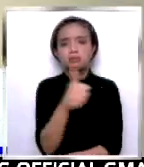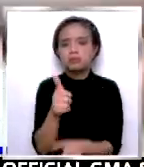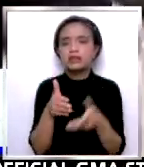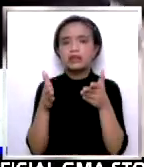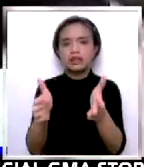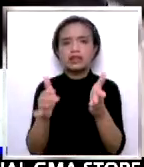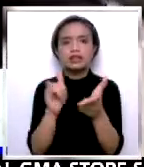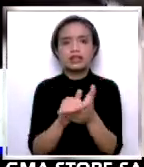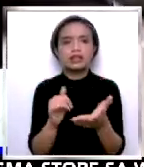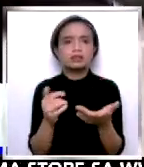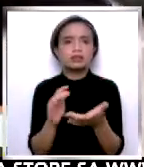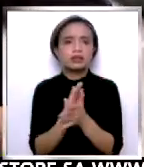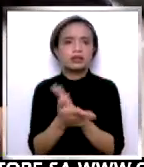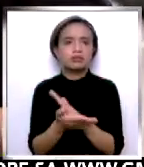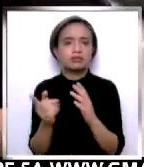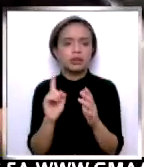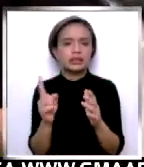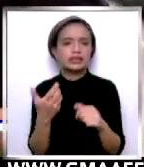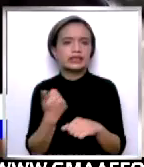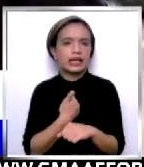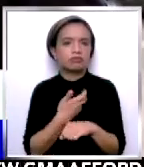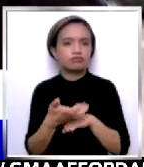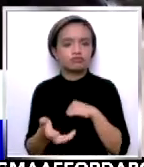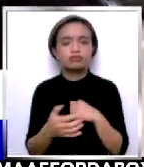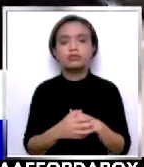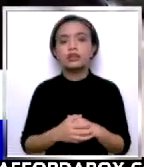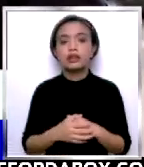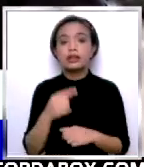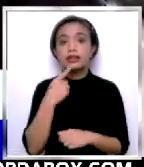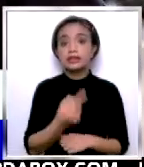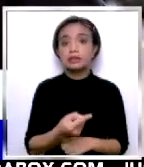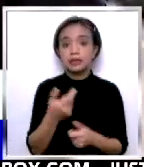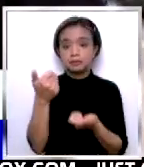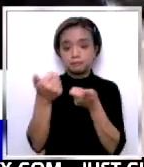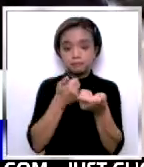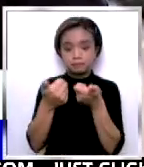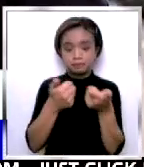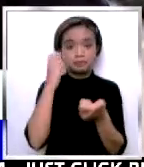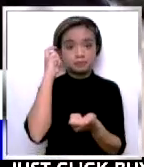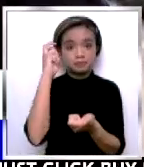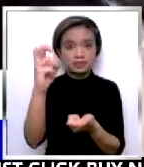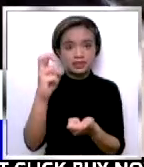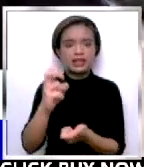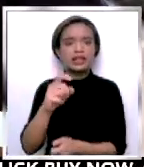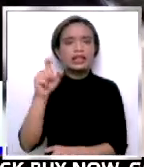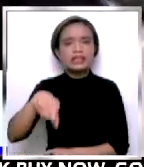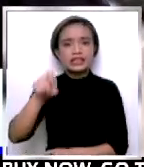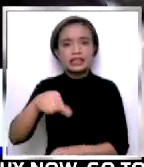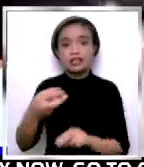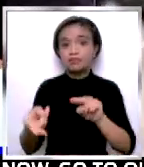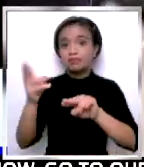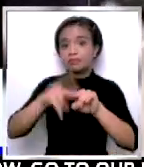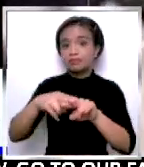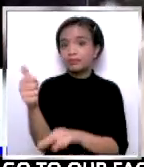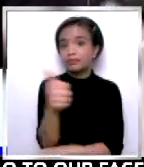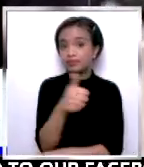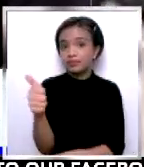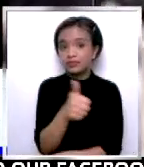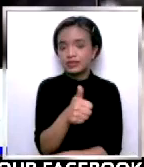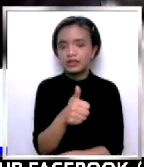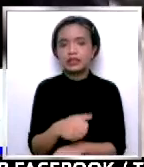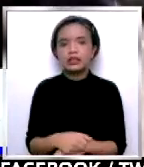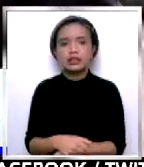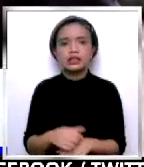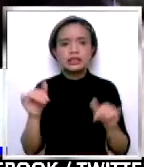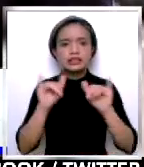yung ginawa mo. Ayon sa pamunuan ng LRT, bagaman kailangan na naitaas ang pamasahe sa mga tren, pinag-aaralan pa rin naman